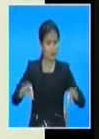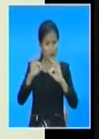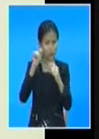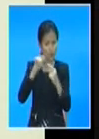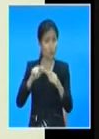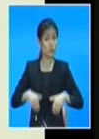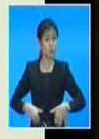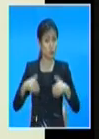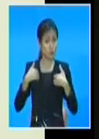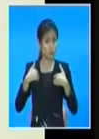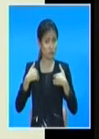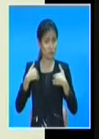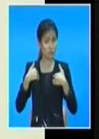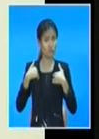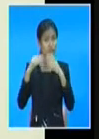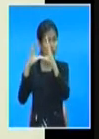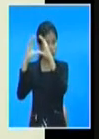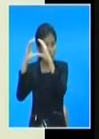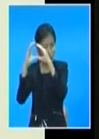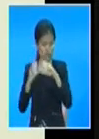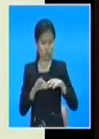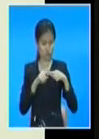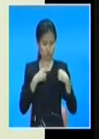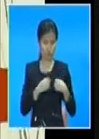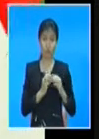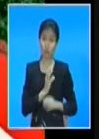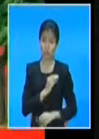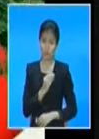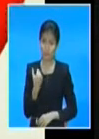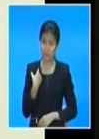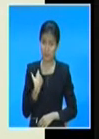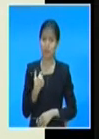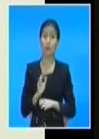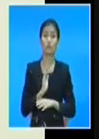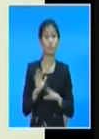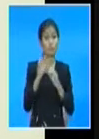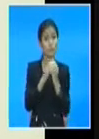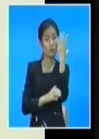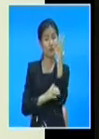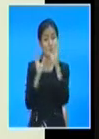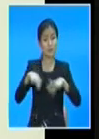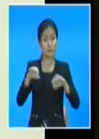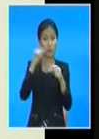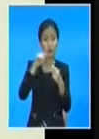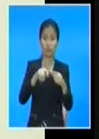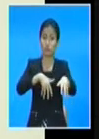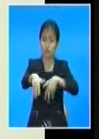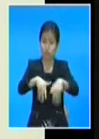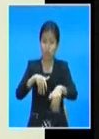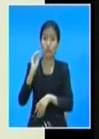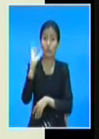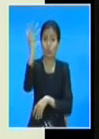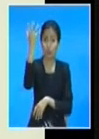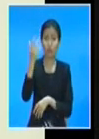ชนของโลกนะฮะภาพต่อไปครับมันจึงจะส่งกระแสไปยังมือไม้ให้ไปปลูกป่